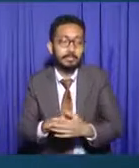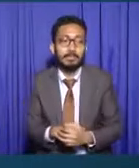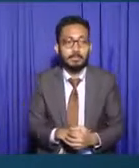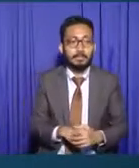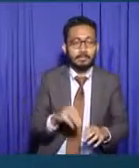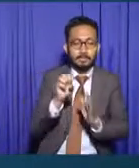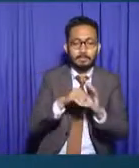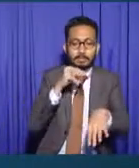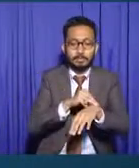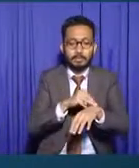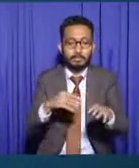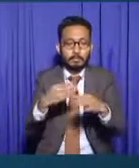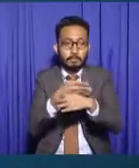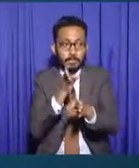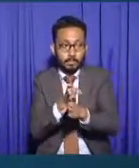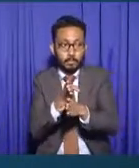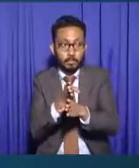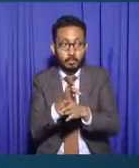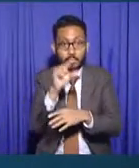sesama sendiri